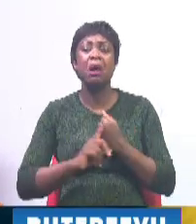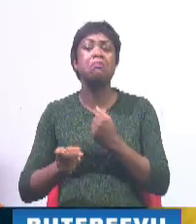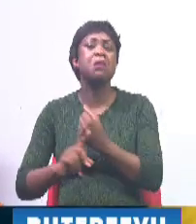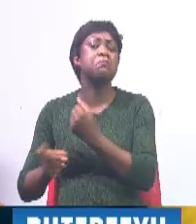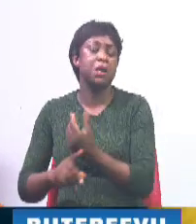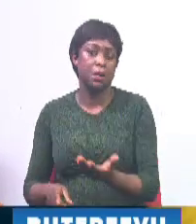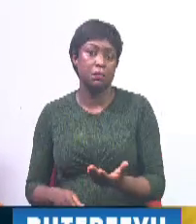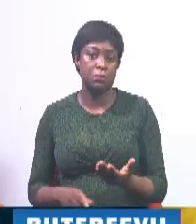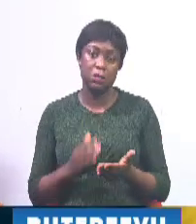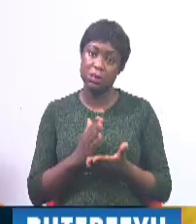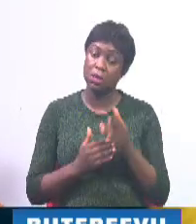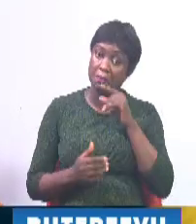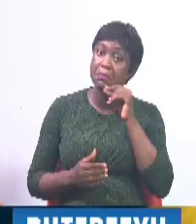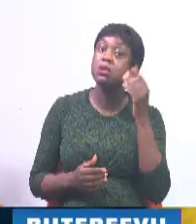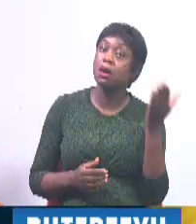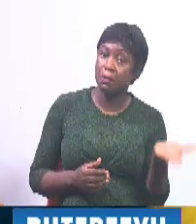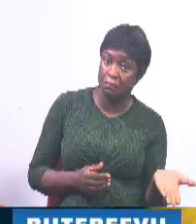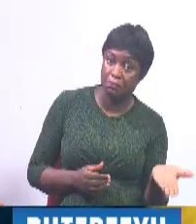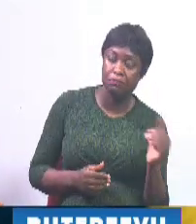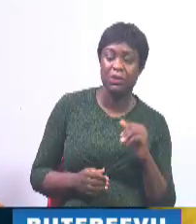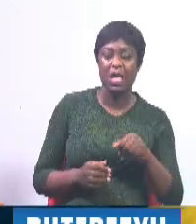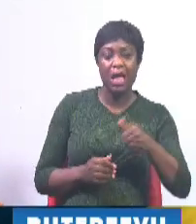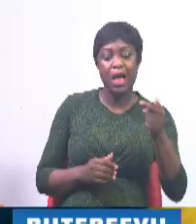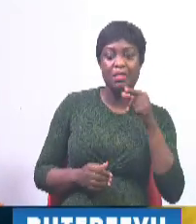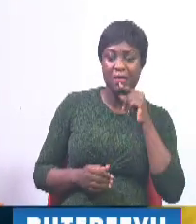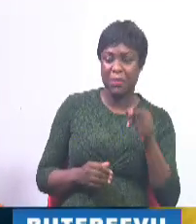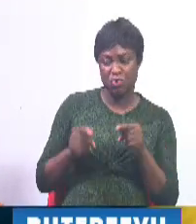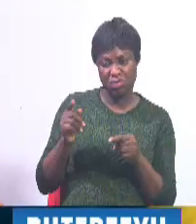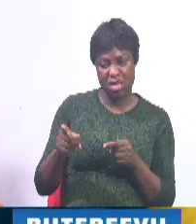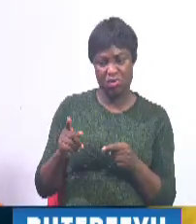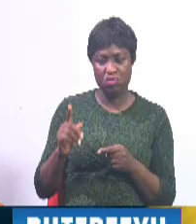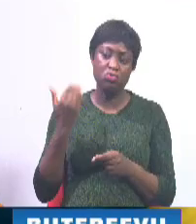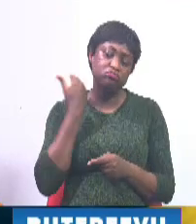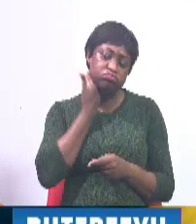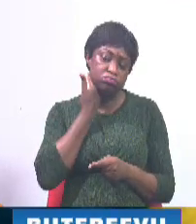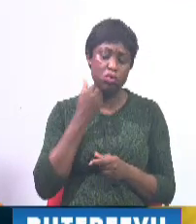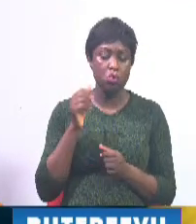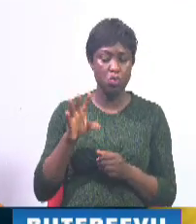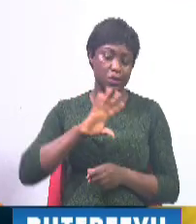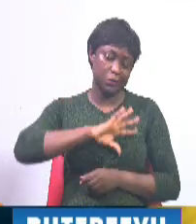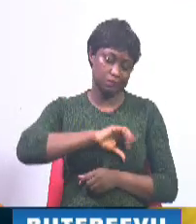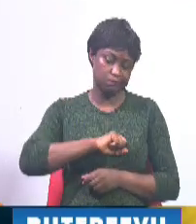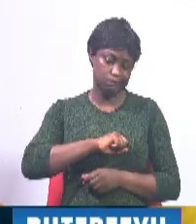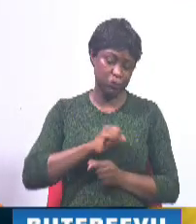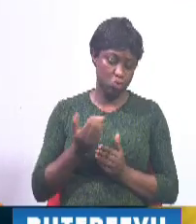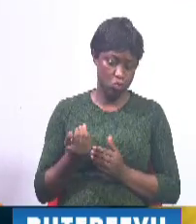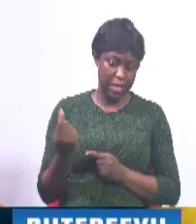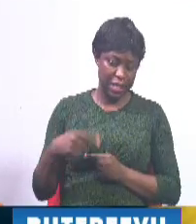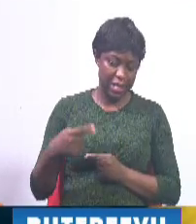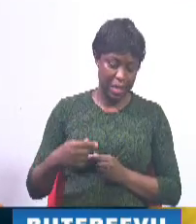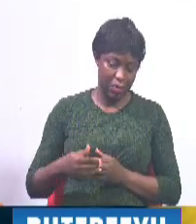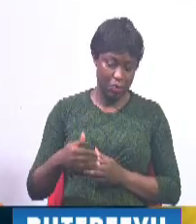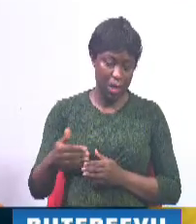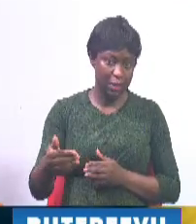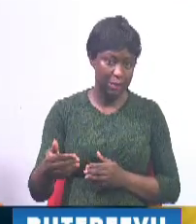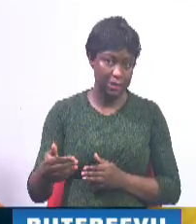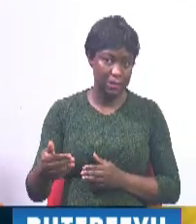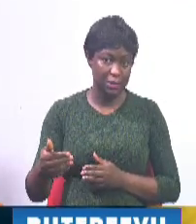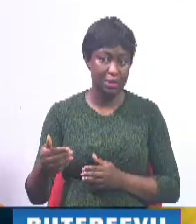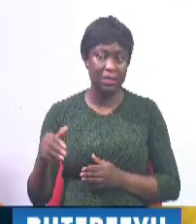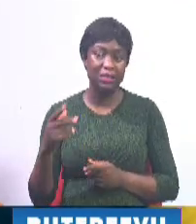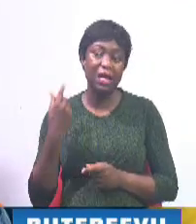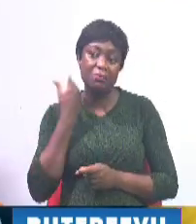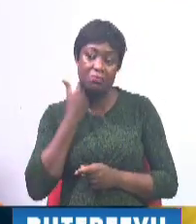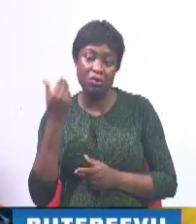okunebababi omulala bwakuyamba n'agaa nti kale nkukiriza omalirize ebiseera bye eby'ensonga ogenda okuvaayo